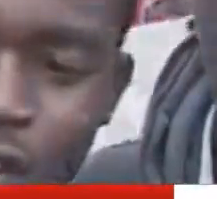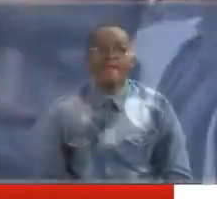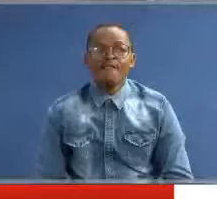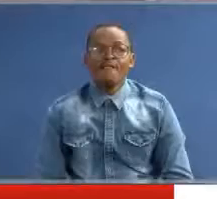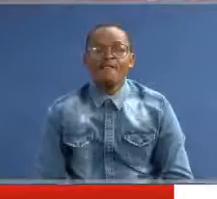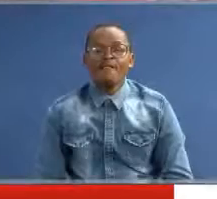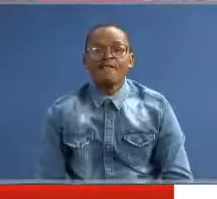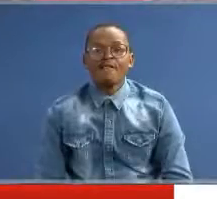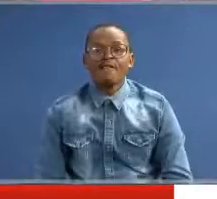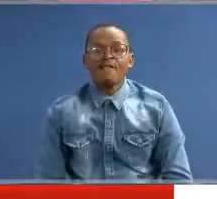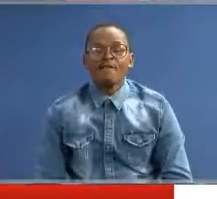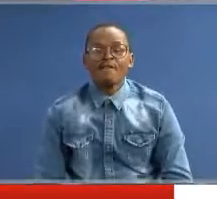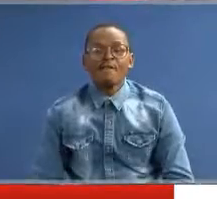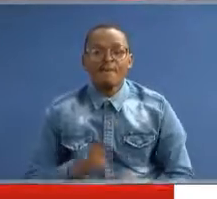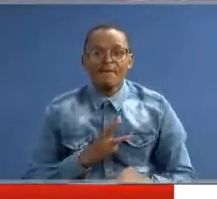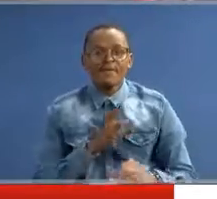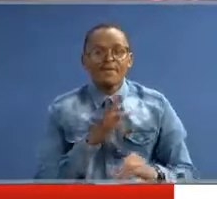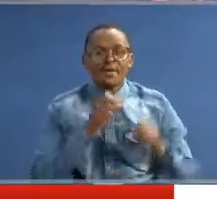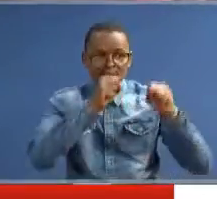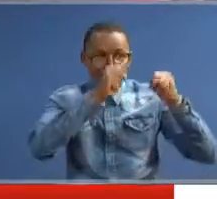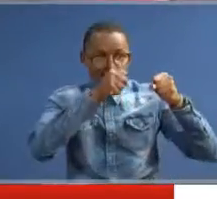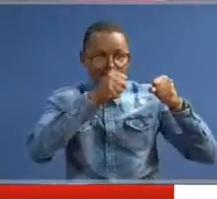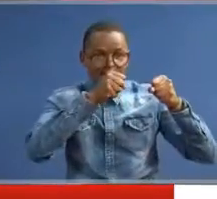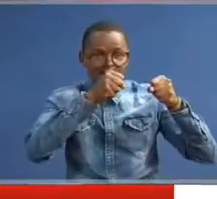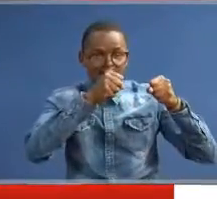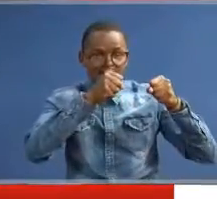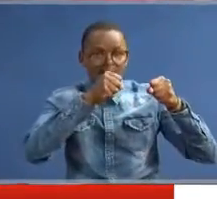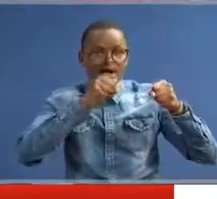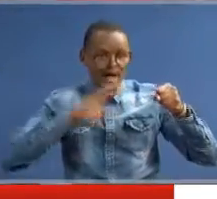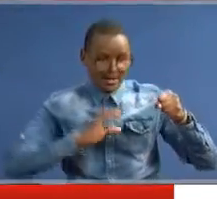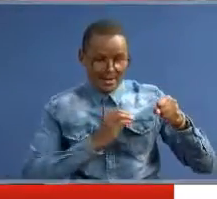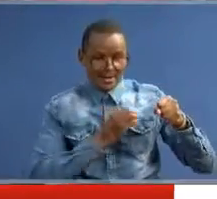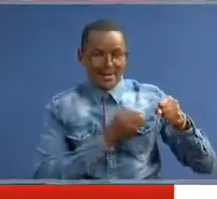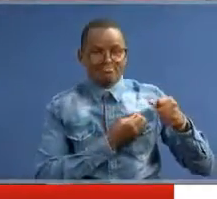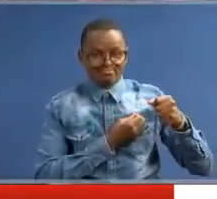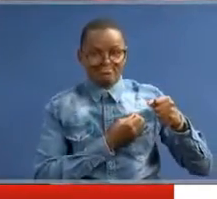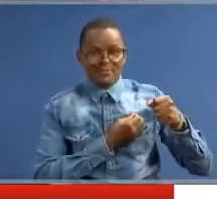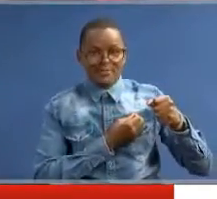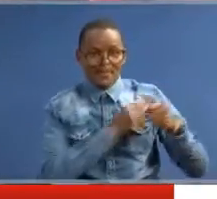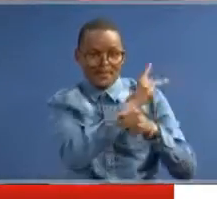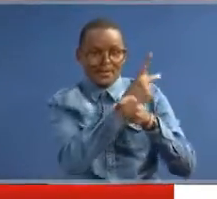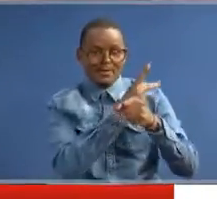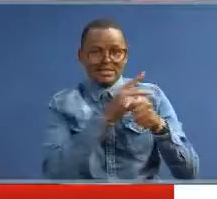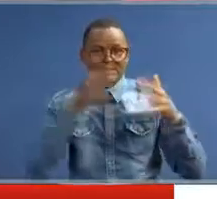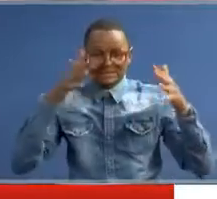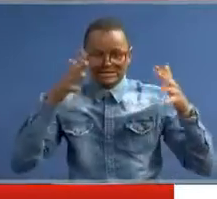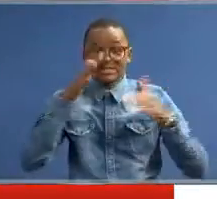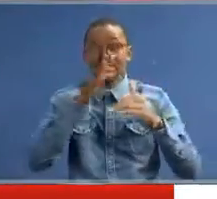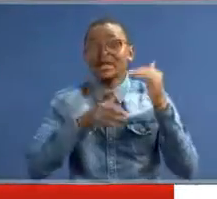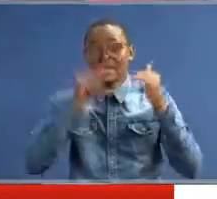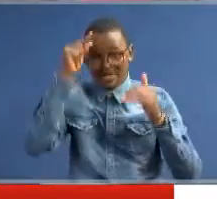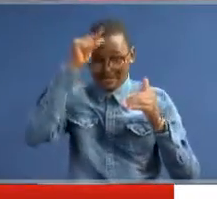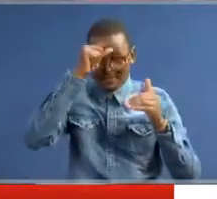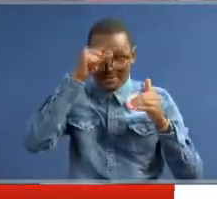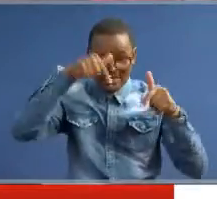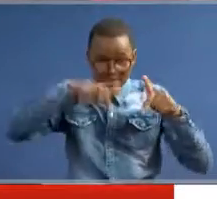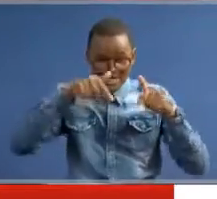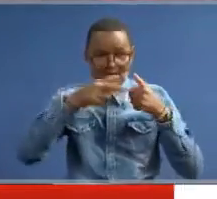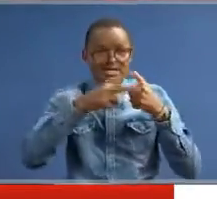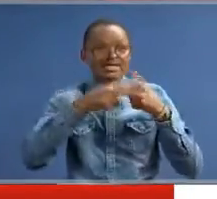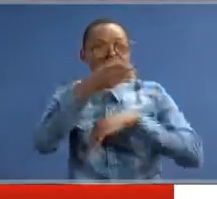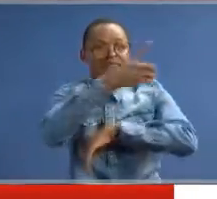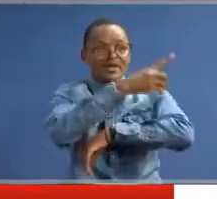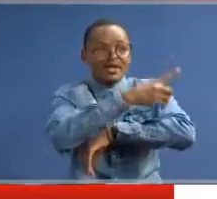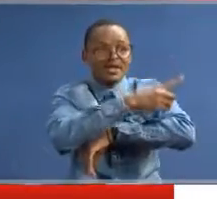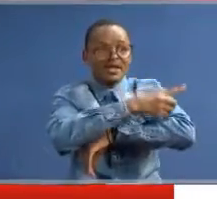Comrade power. We agreed comrade power is stronger than government power. Yes. We have been here for 7 days. Yes.